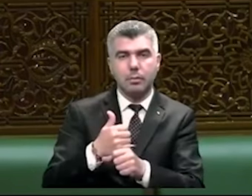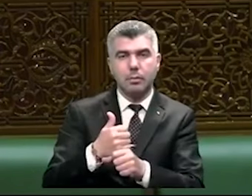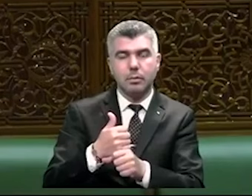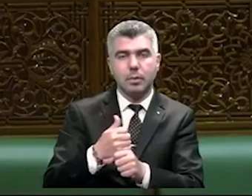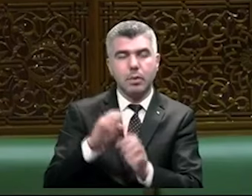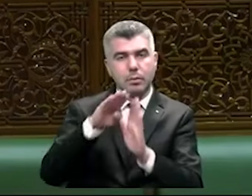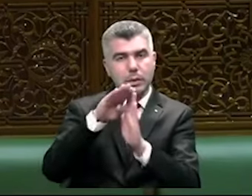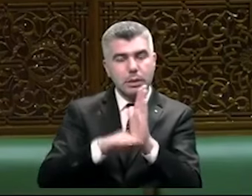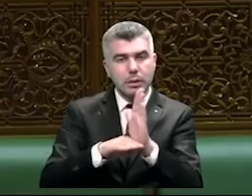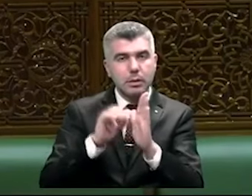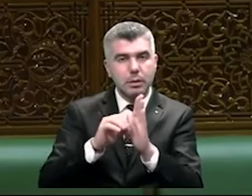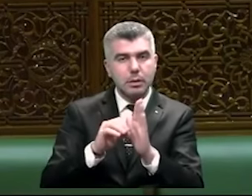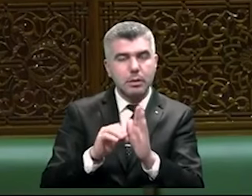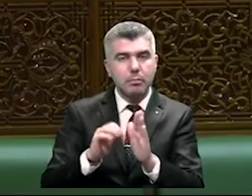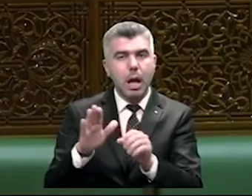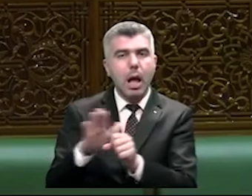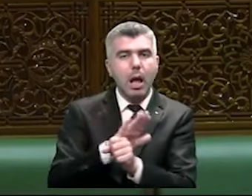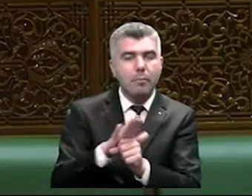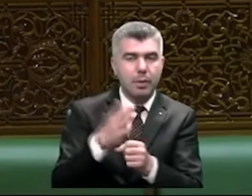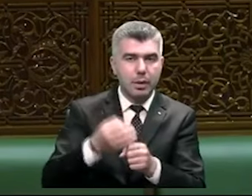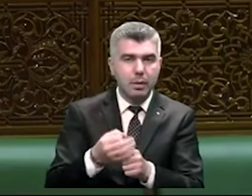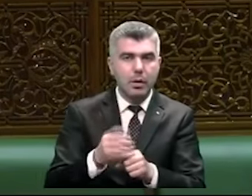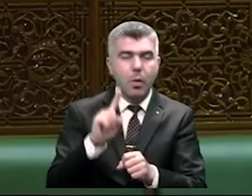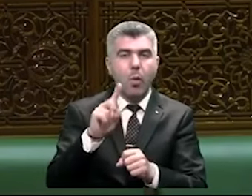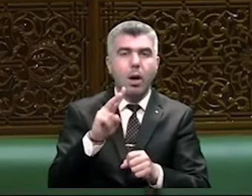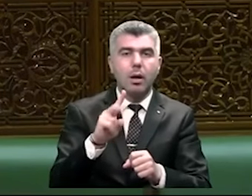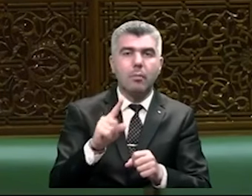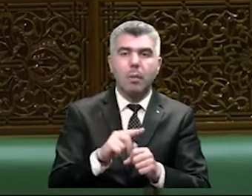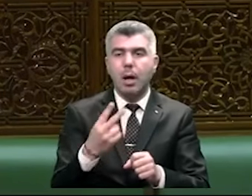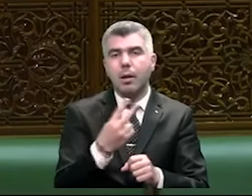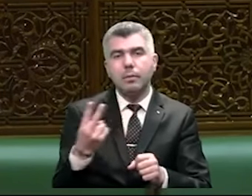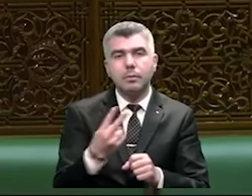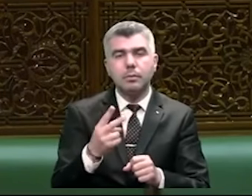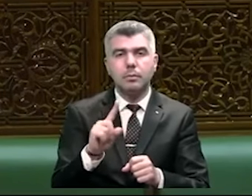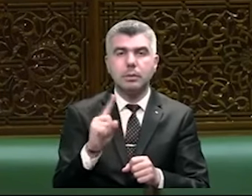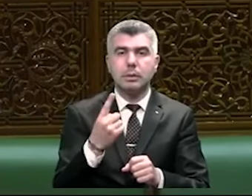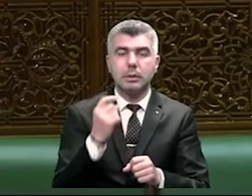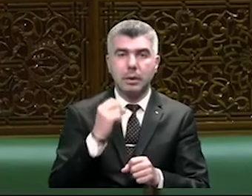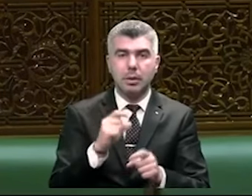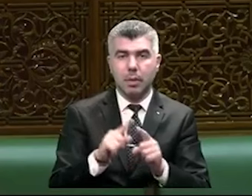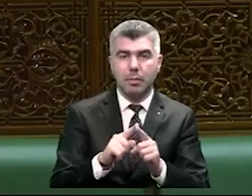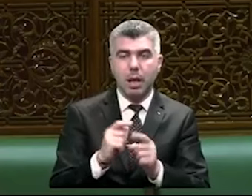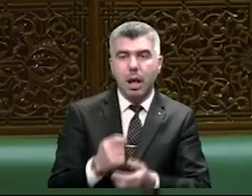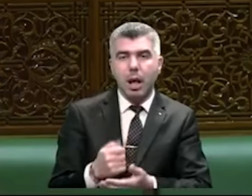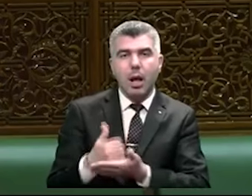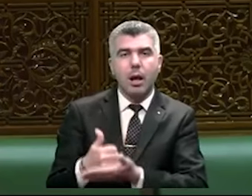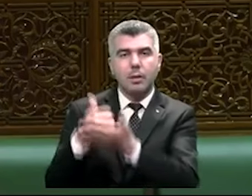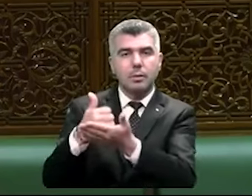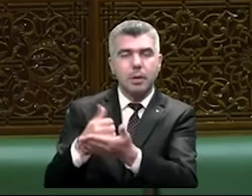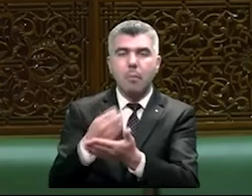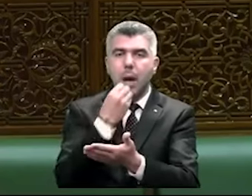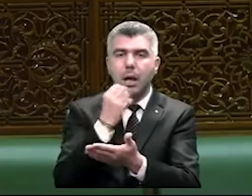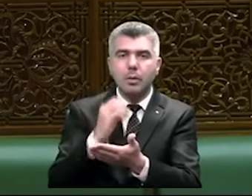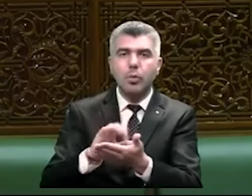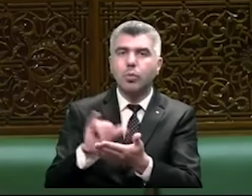بغيت المشكل ديال الاكتضاض المشكل ديال 21 درهم اللي ك تعطيهم يوميا باش يمشي واش دي 21 درهم غ ياكل بها ولا